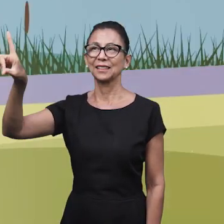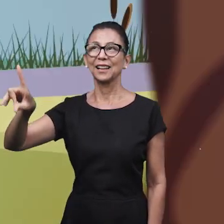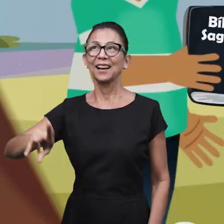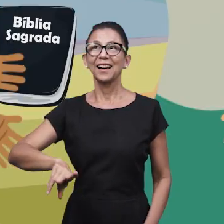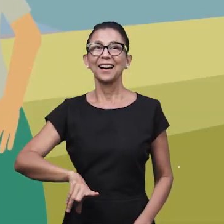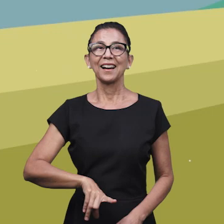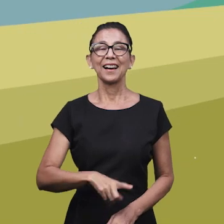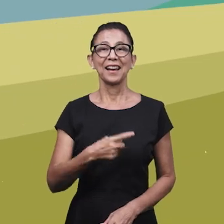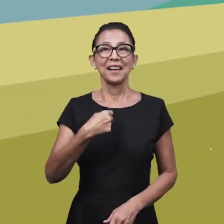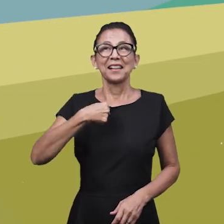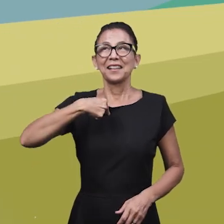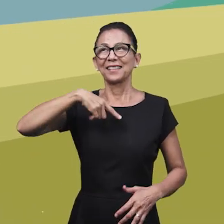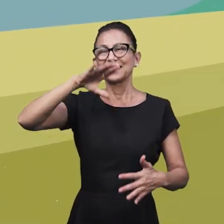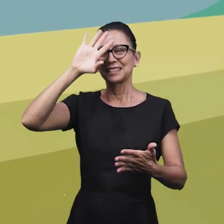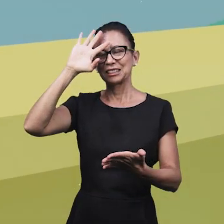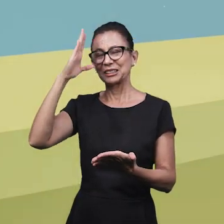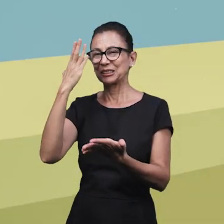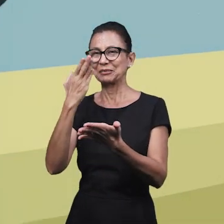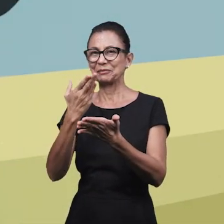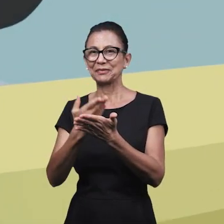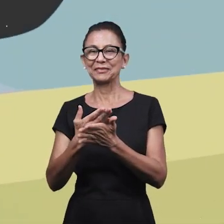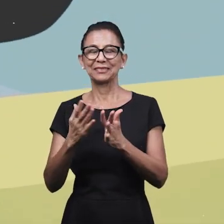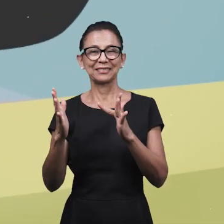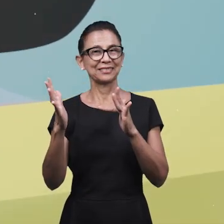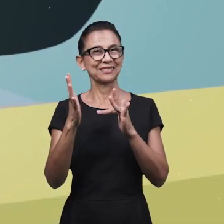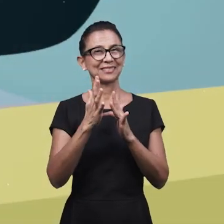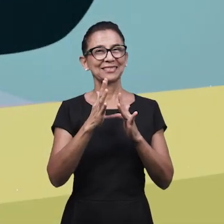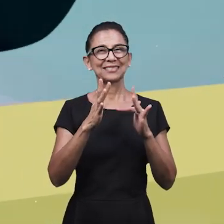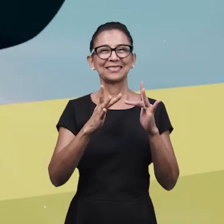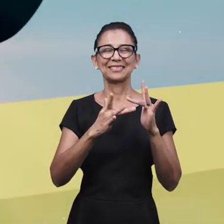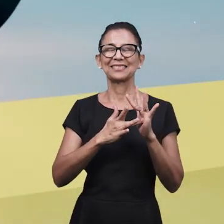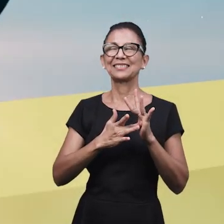Então pude crer que Jesus